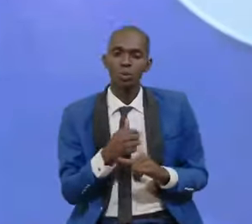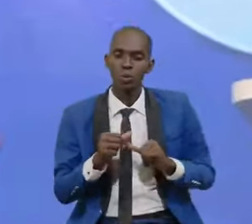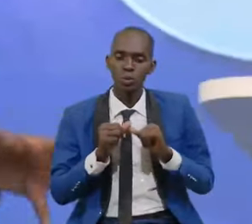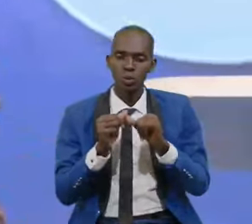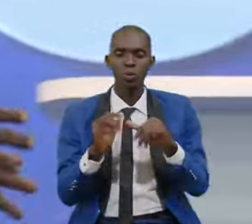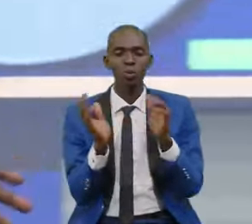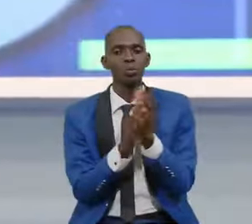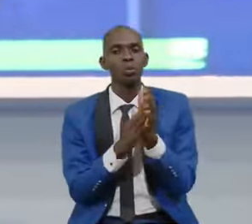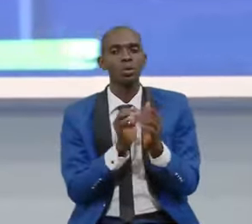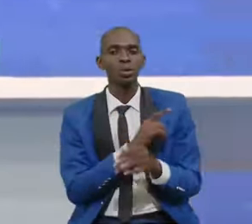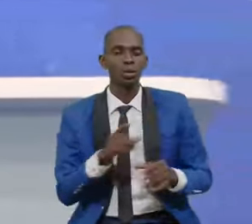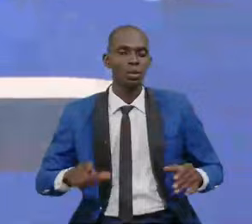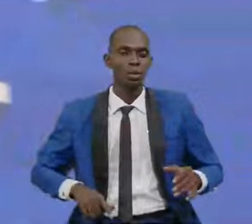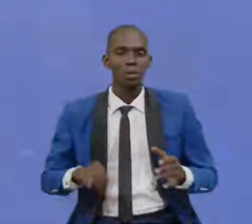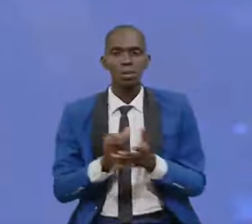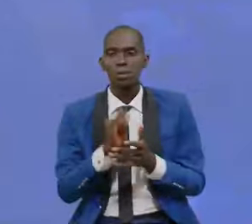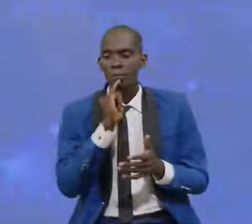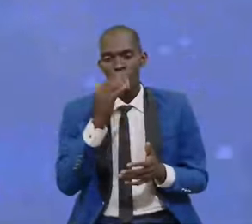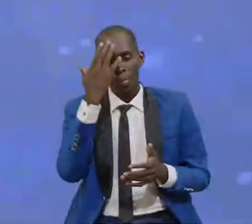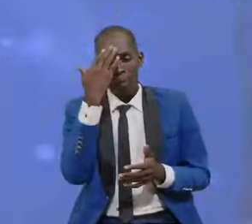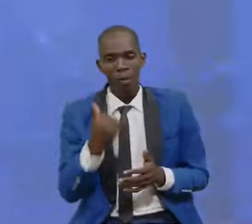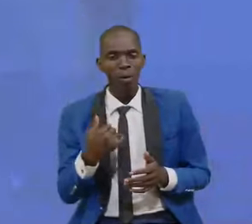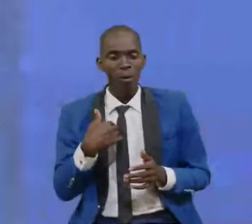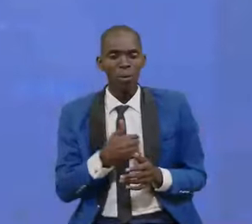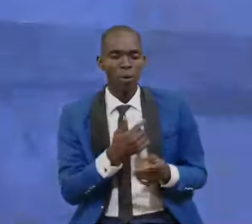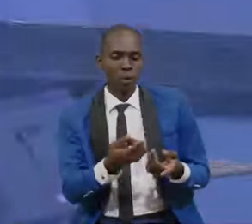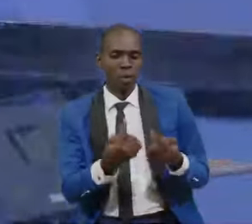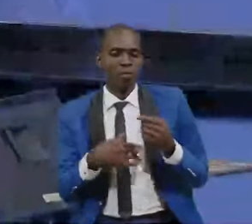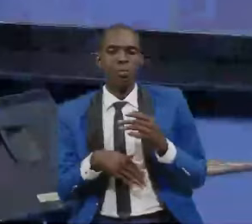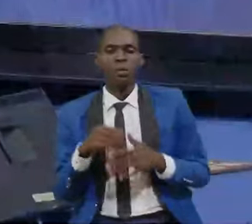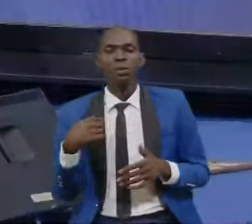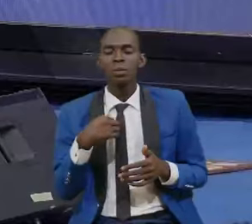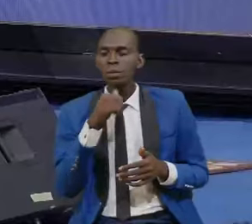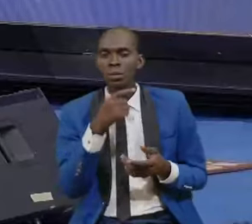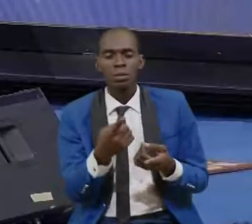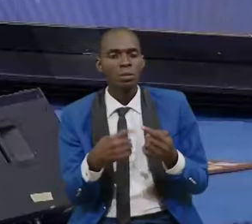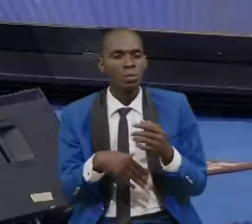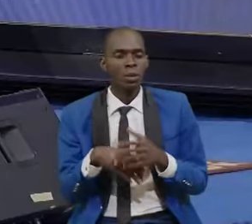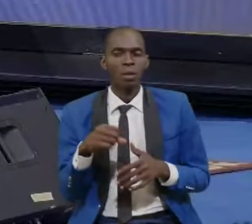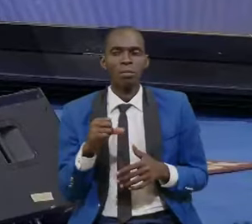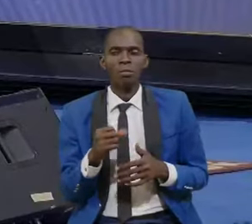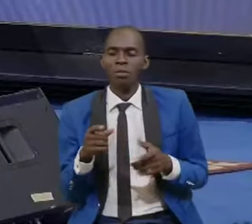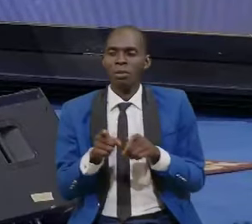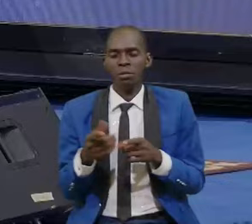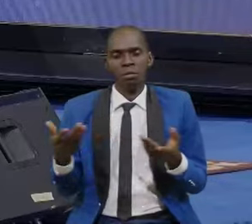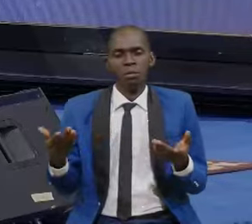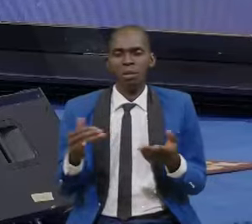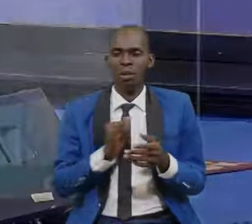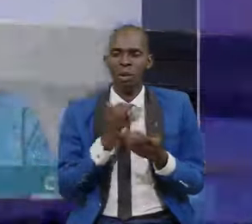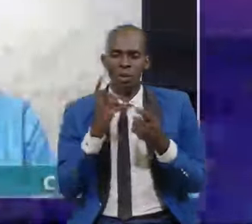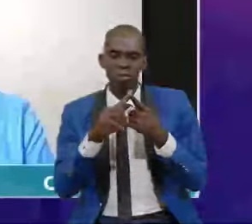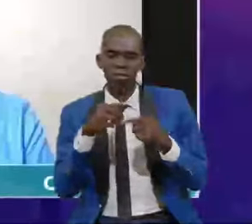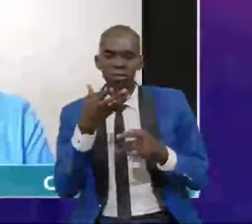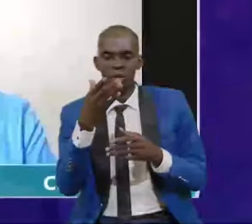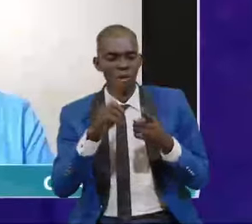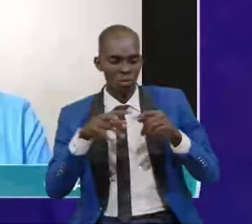Dieu. Et nous sortons. Nous ne venons pas comme si nous voulons sortir. Oh,